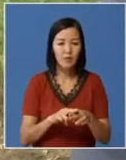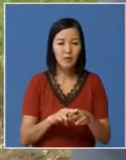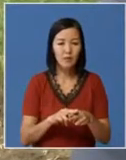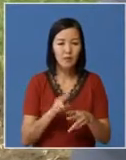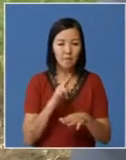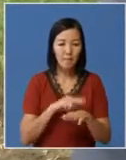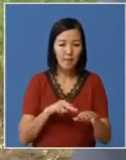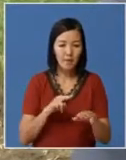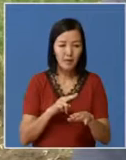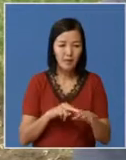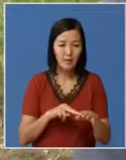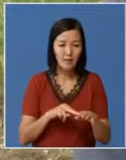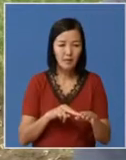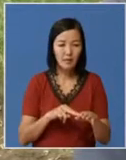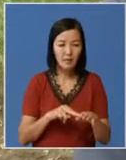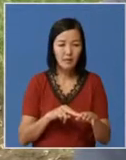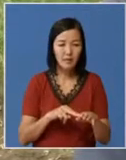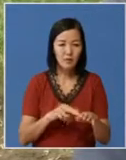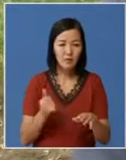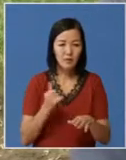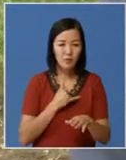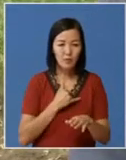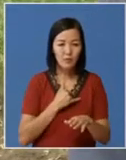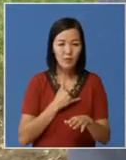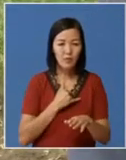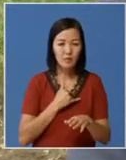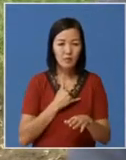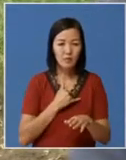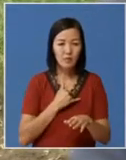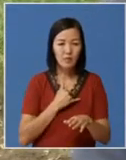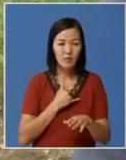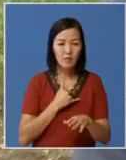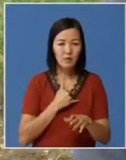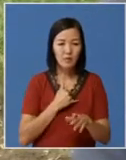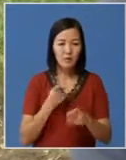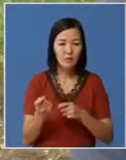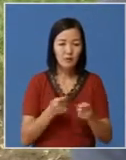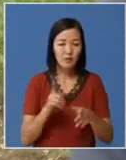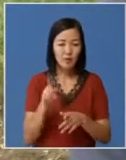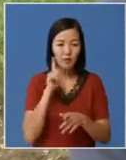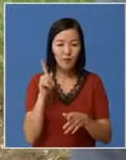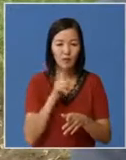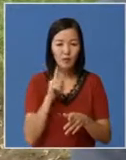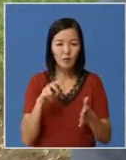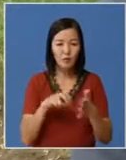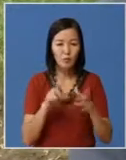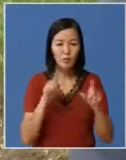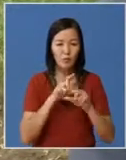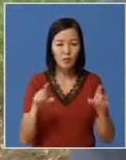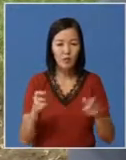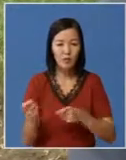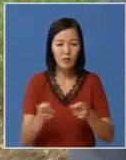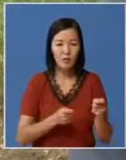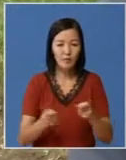полиция, у нас участковые, у нас в основном во многом провилирует молодежь. Почта,